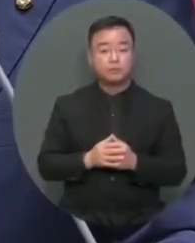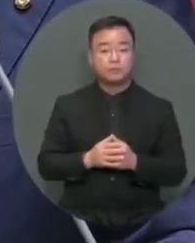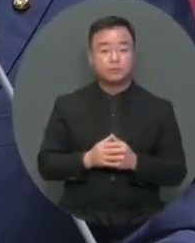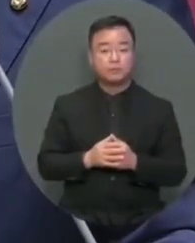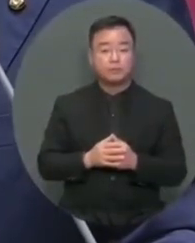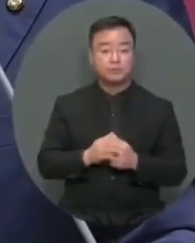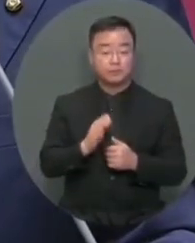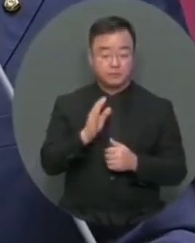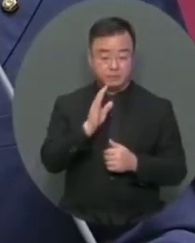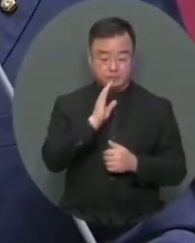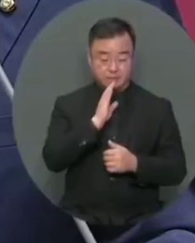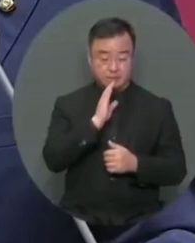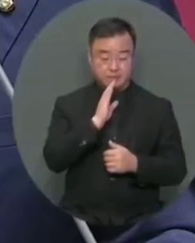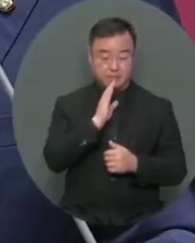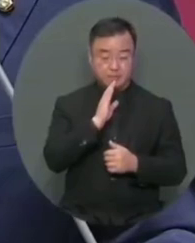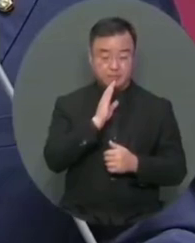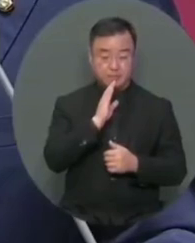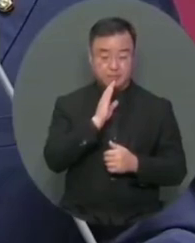정말 우리